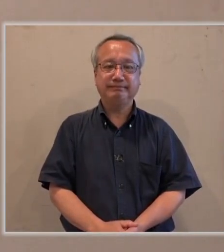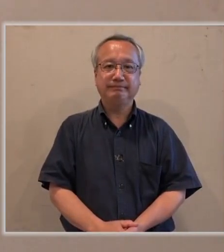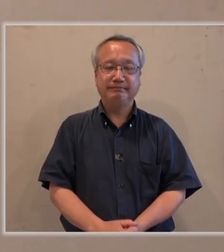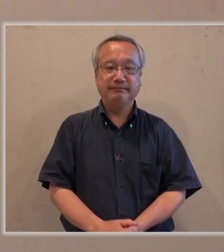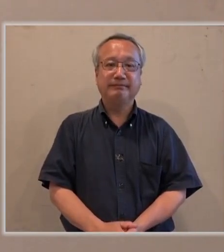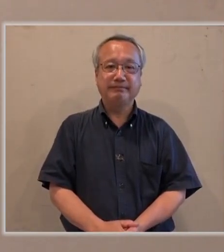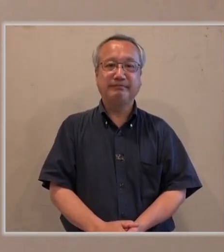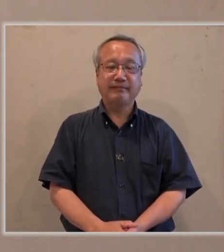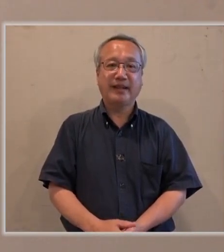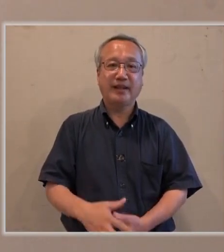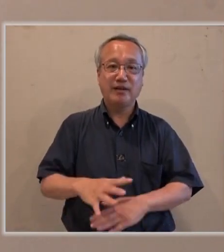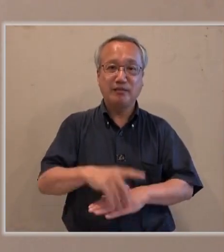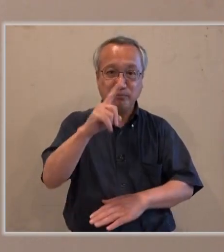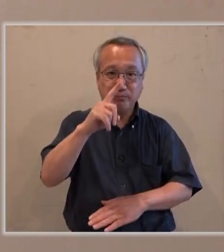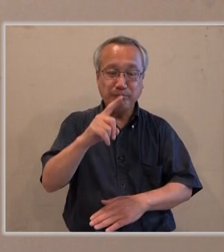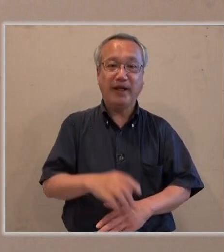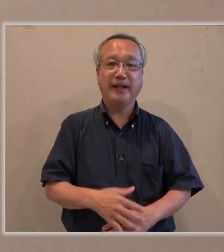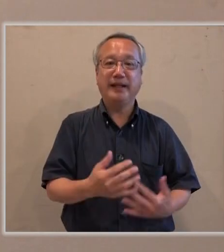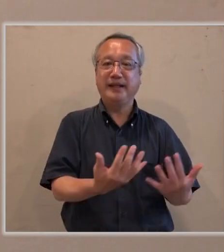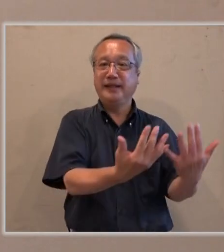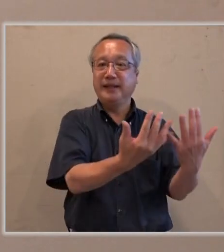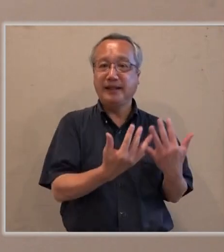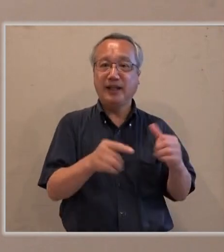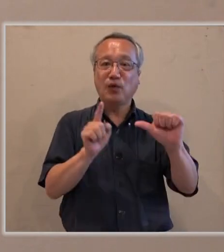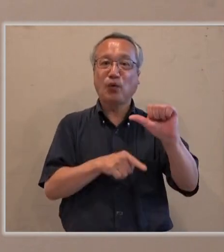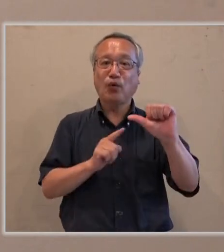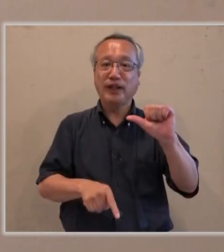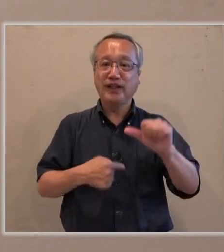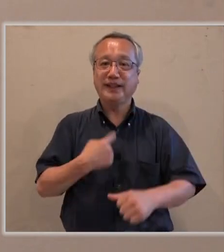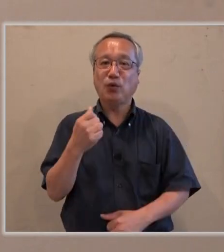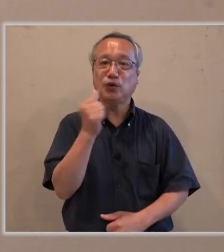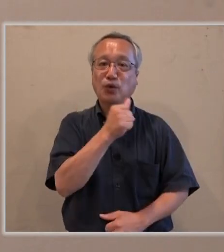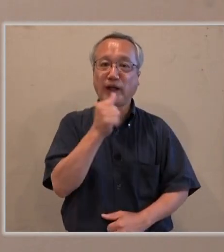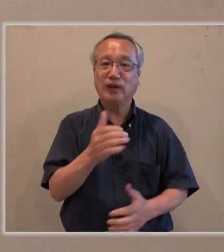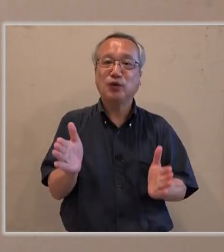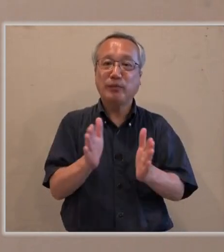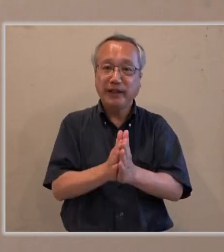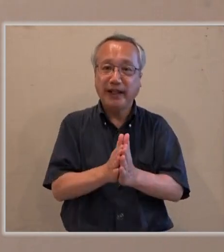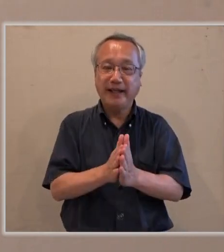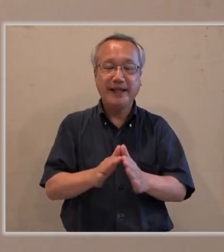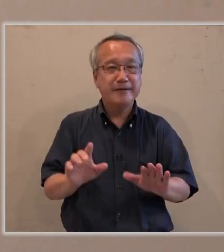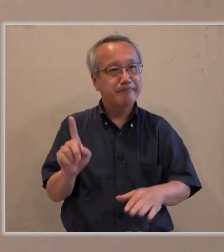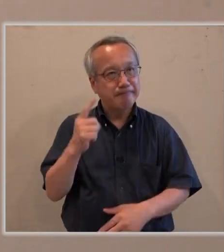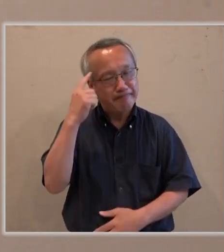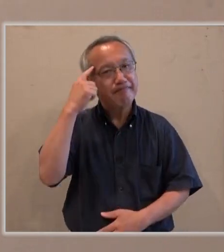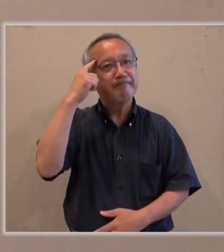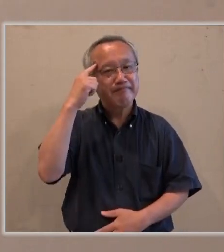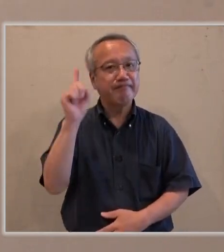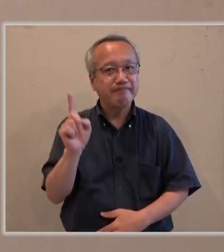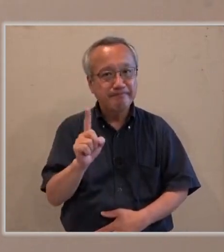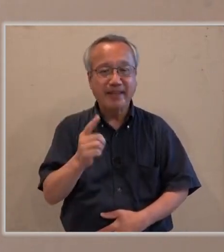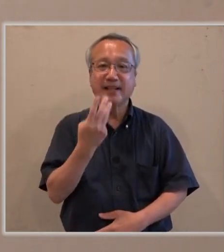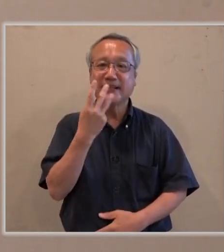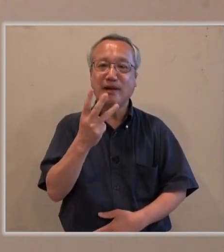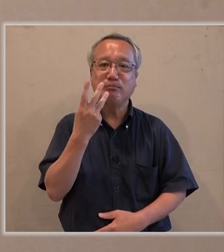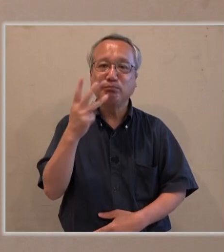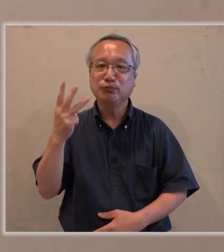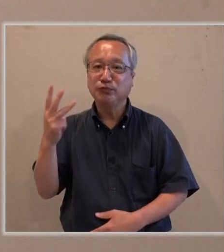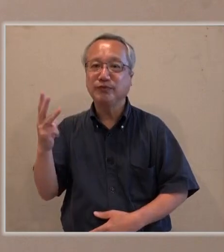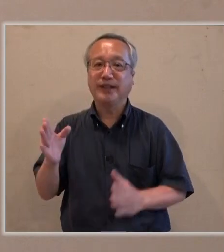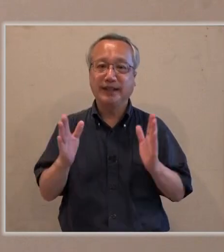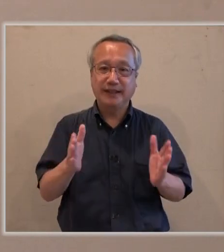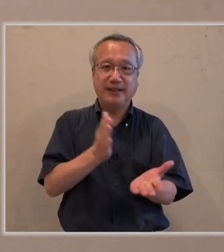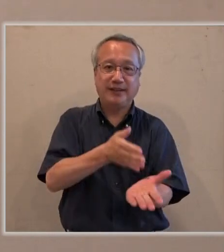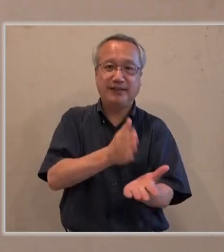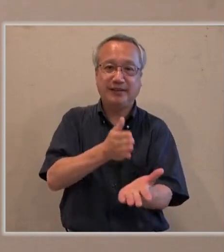それではまずは来た5名の、自己紹介含めてどういうことを感じて考えているのか、3分程度でピッチという